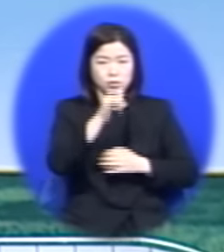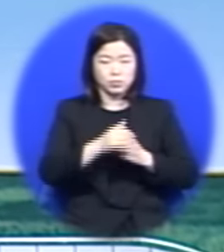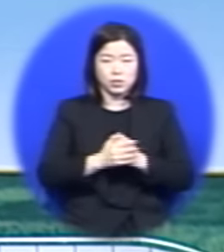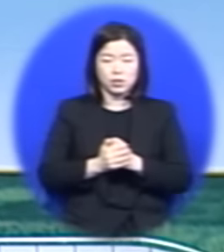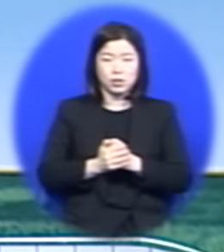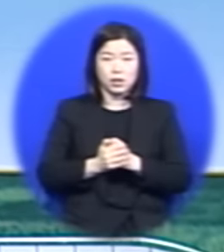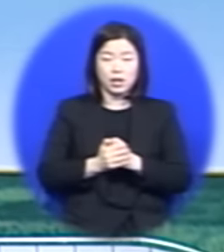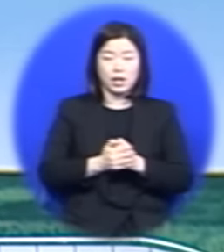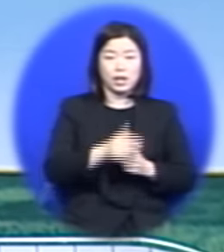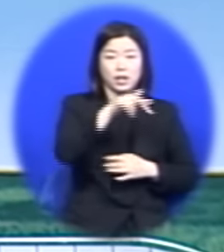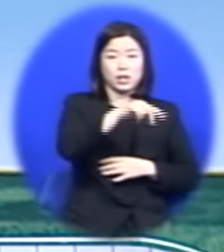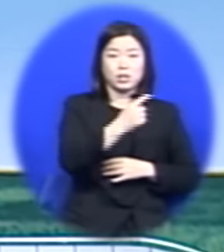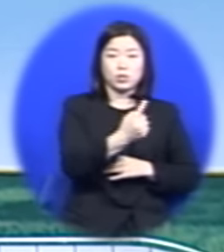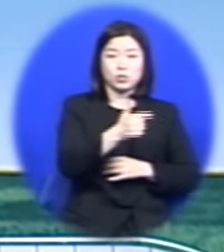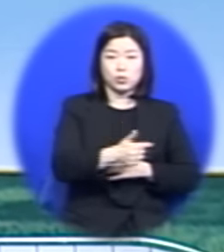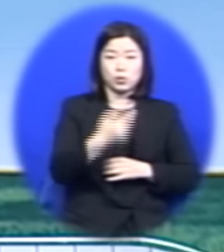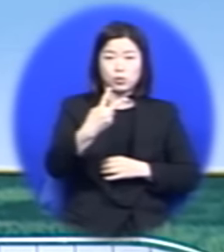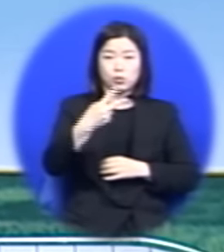존 듀이가